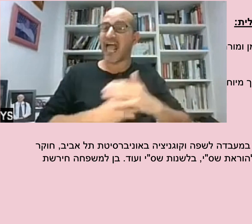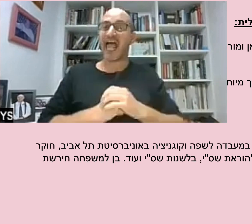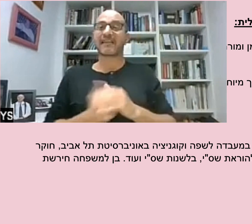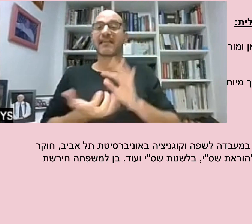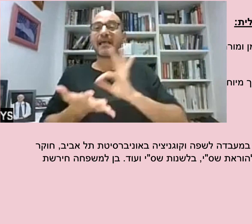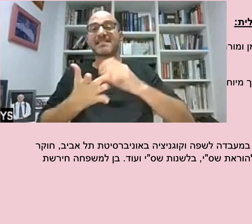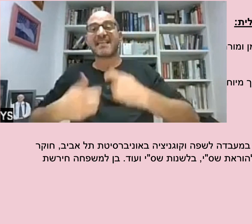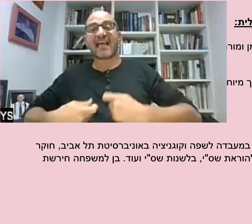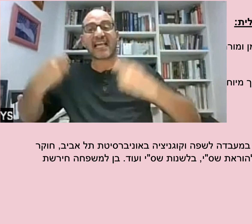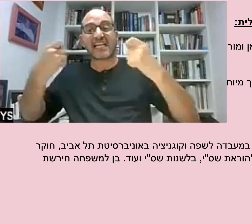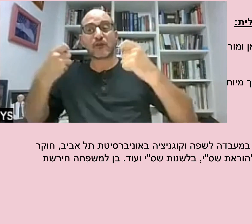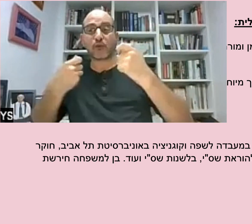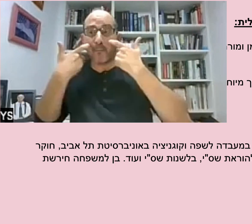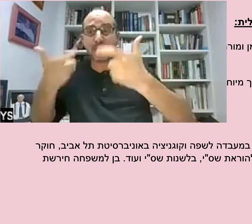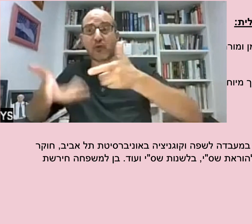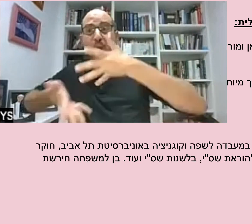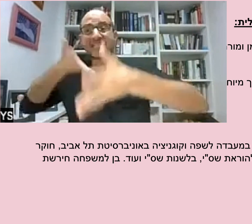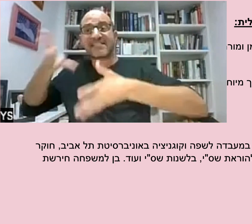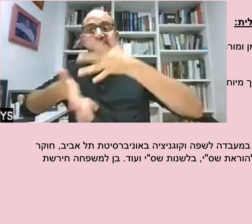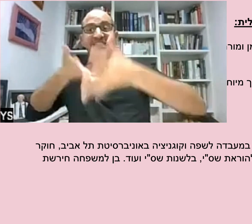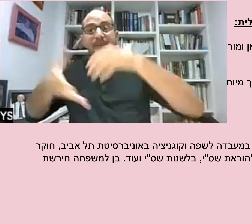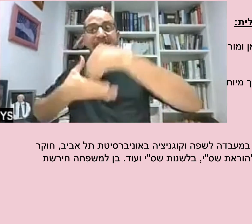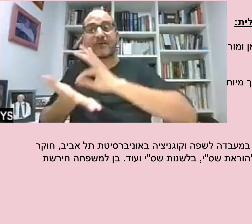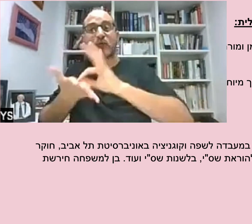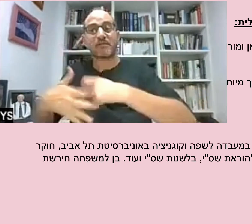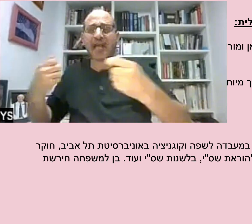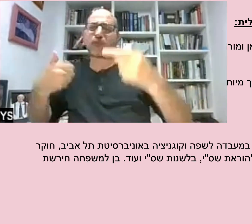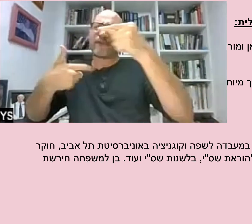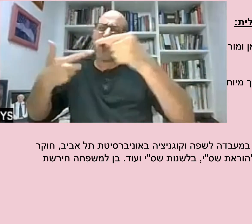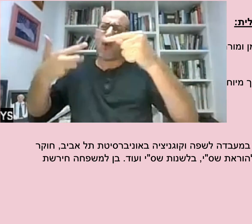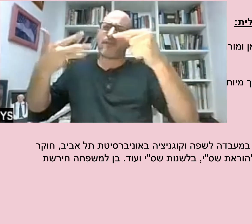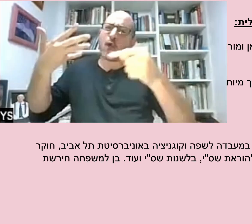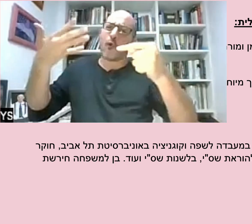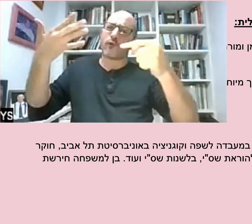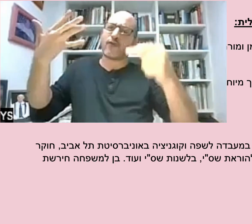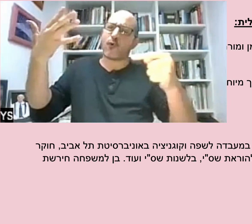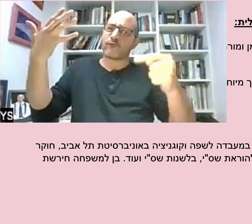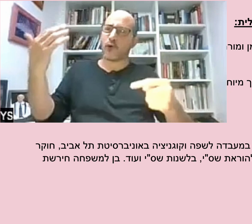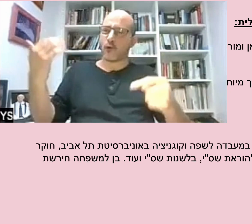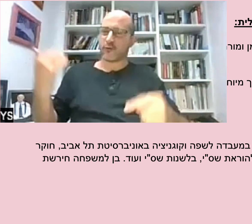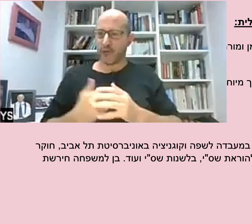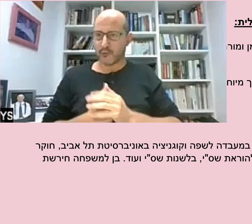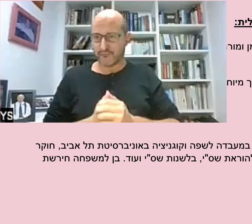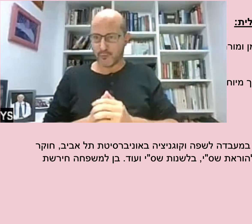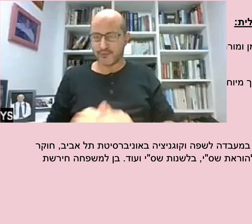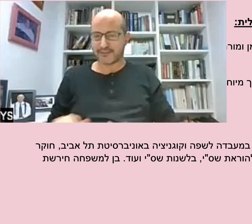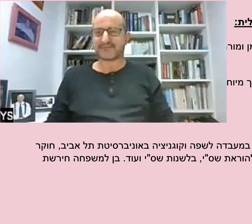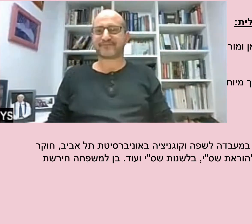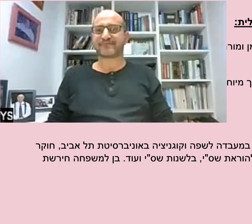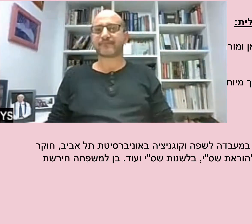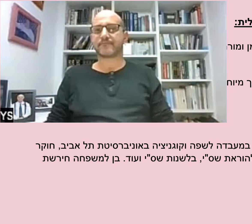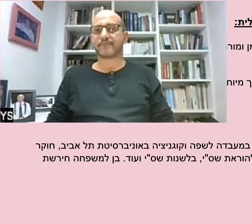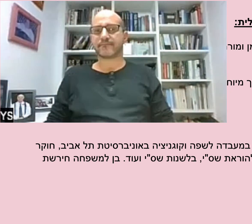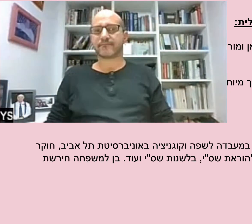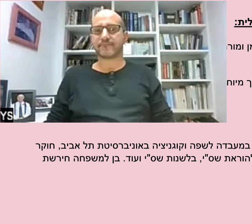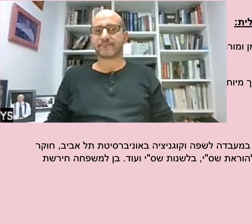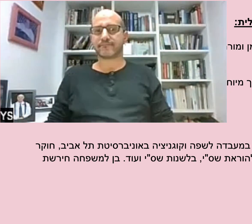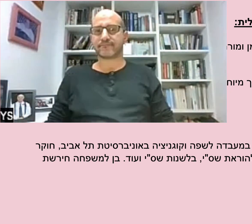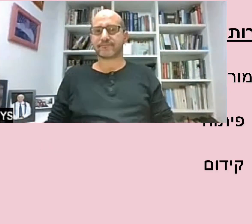או אוניברסיטת בר אילן, פיקוח שפת הסימנים, עוד כל מיני גופים נוספים.